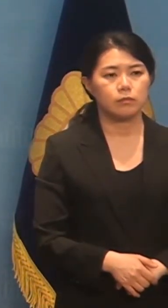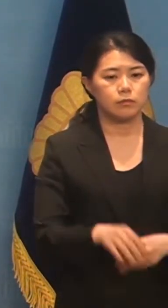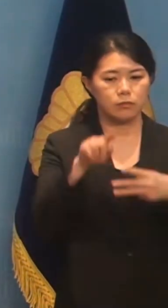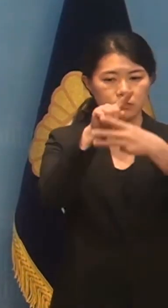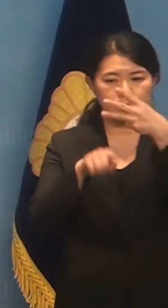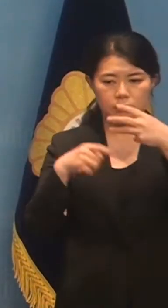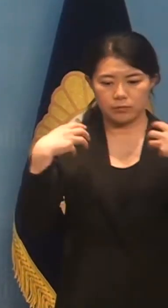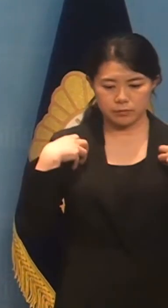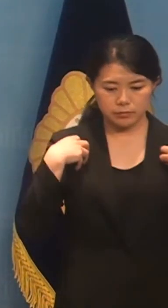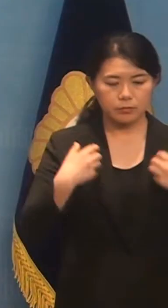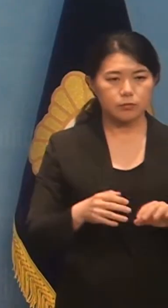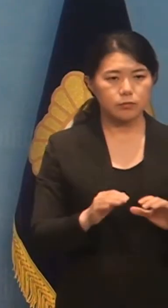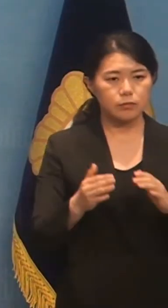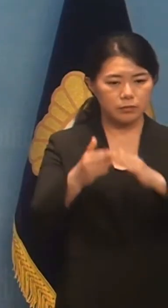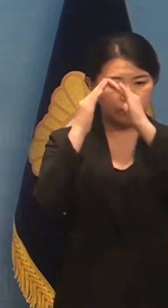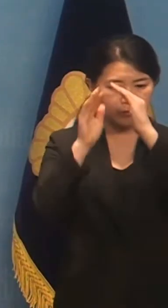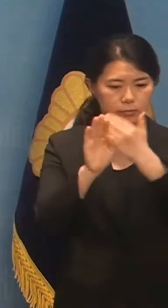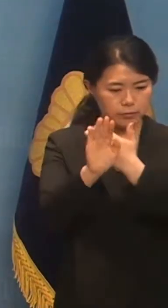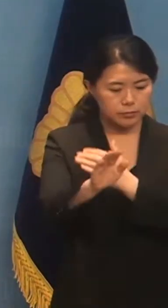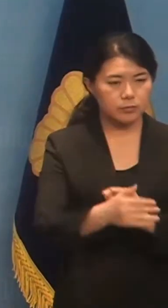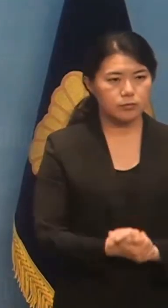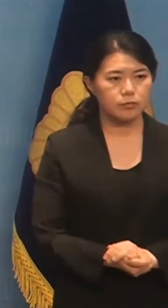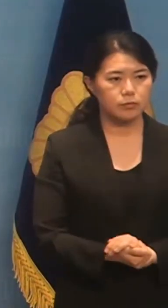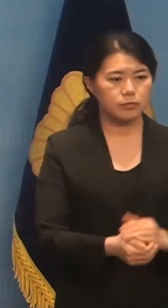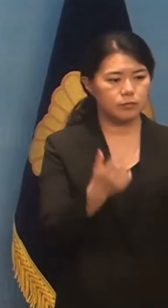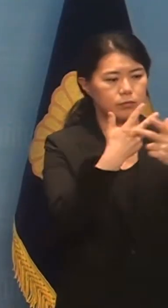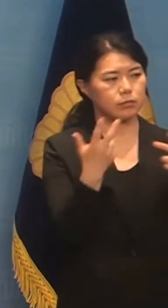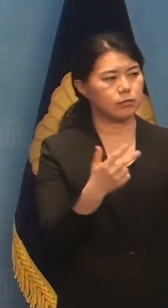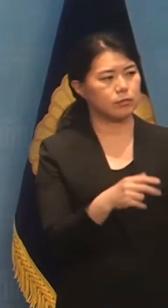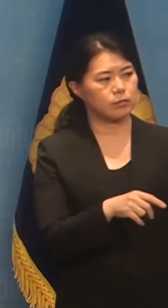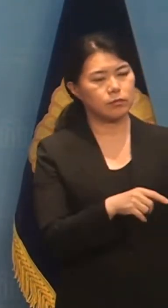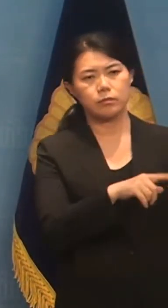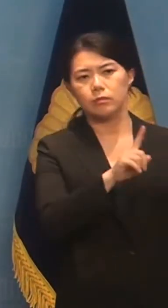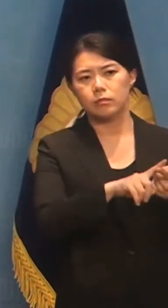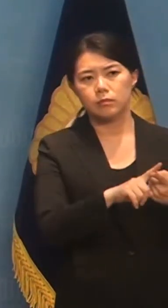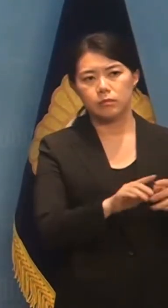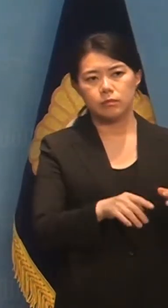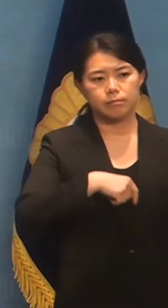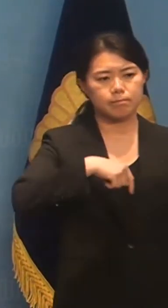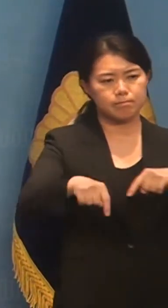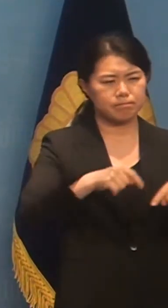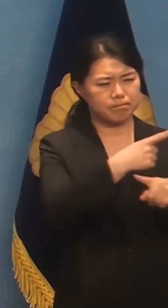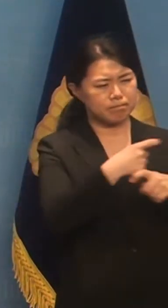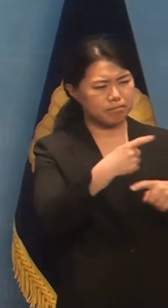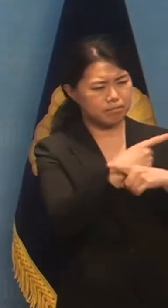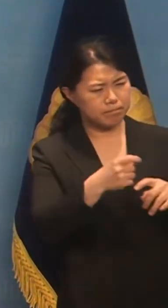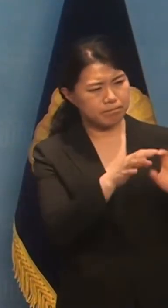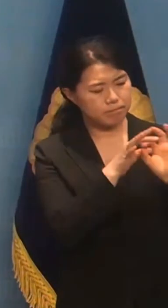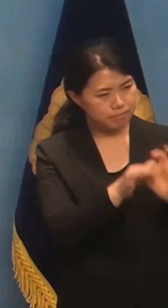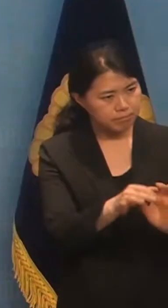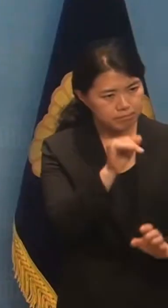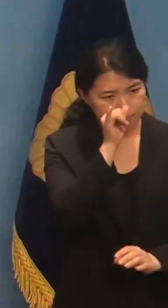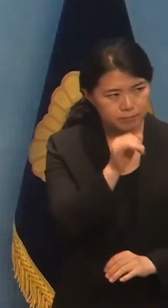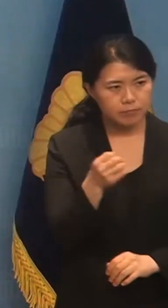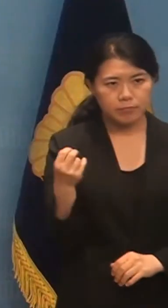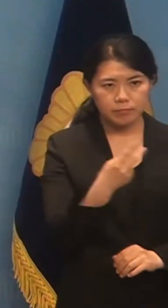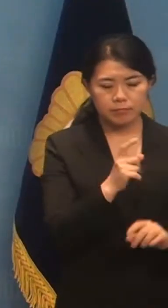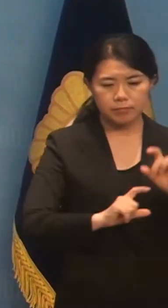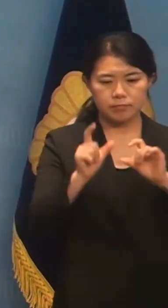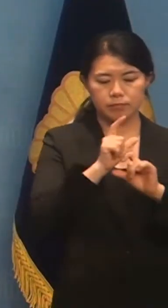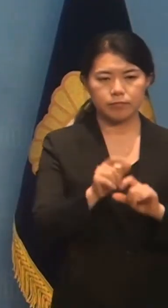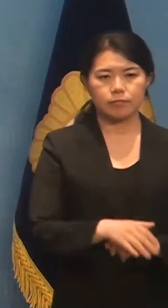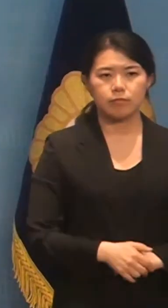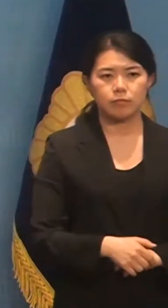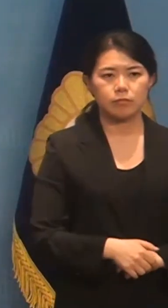윤석열 정부는 출범 초기부터 이재명 후보를 향한 정치보복을 자행했고 급기야는 그